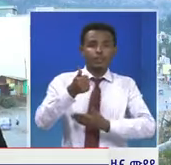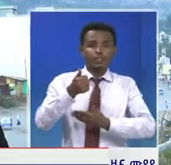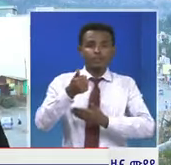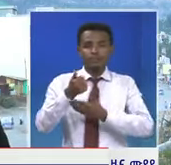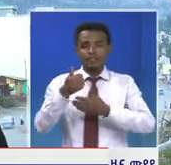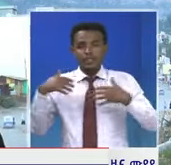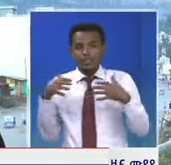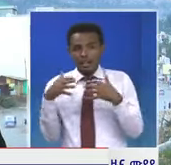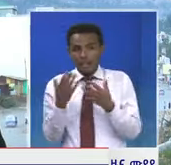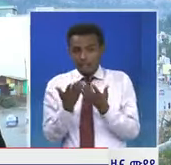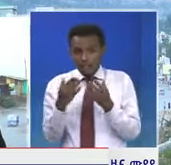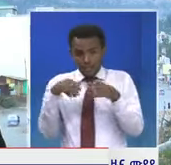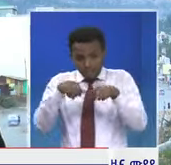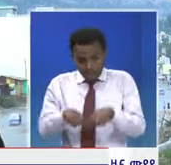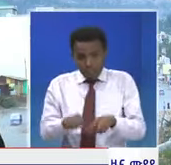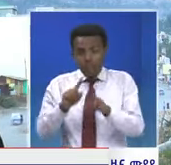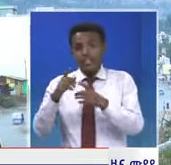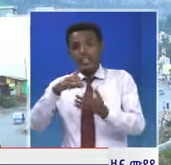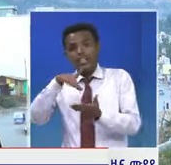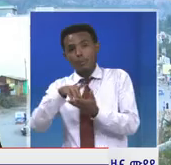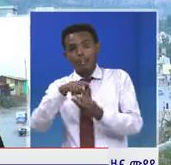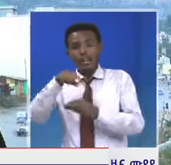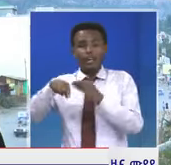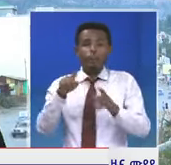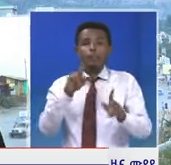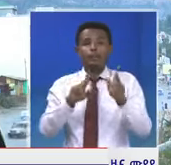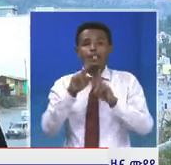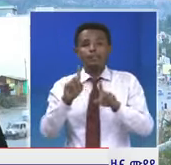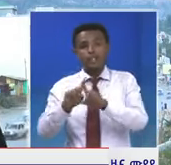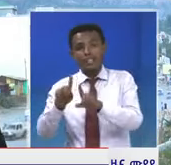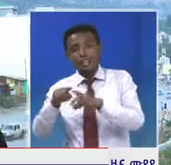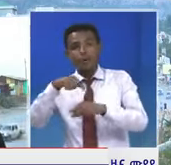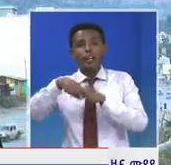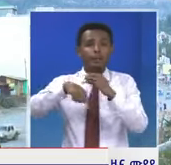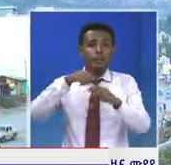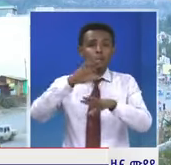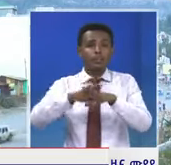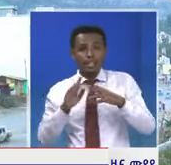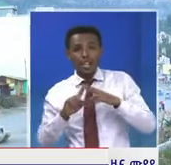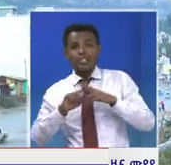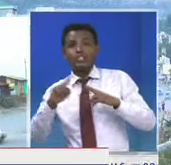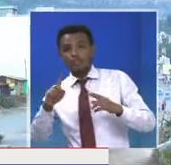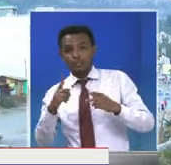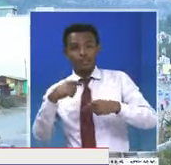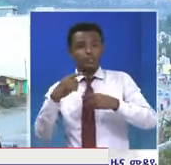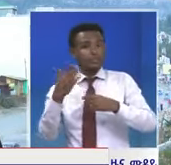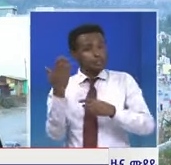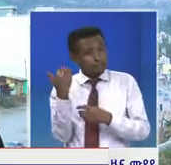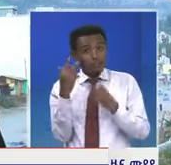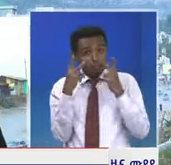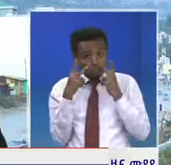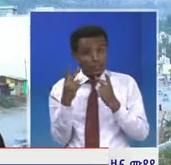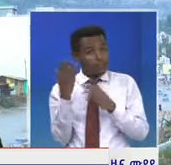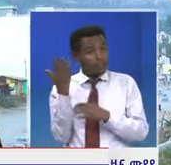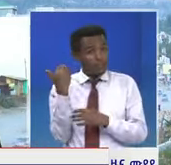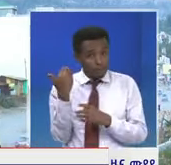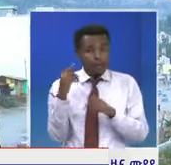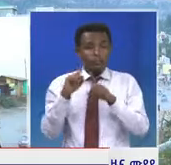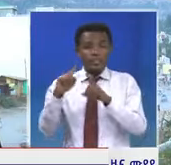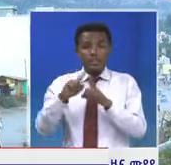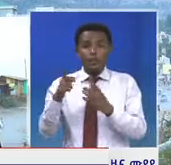ስጋት ያደረባቸው የከተማና አካባቢው ማህበረሰቦችም በተለያዩ አካባቢዎች ላይ ሸሽተው ቆይቷል ነገር ግን አሁን የወልዲያ